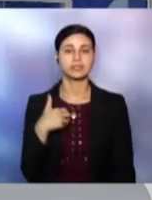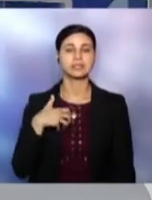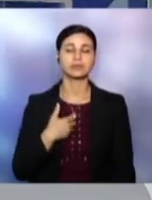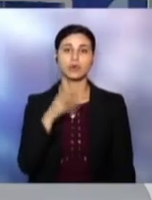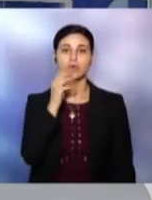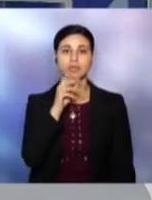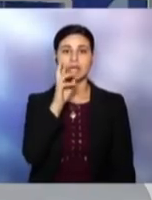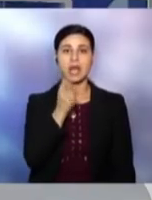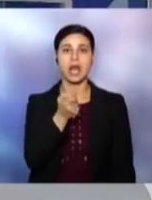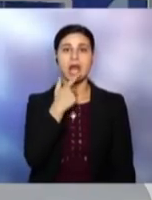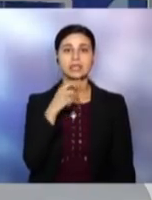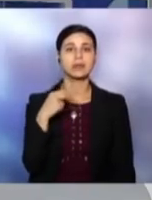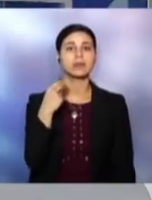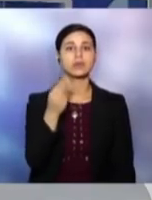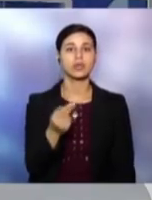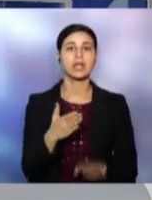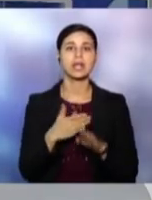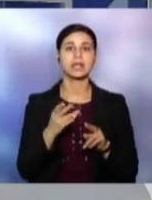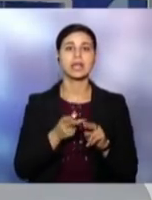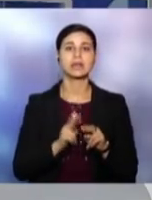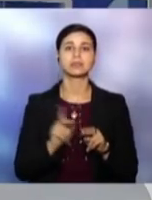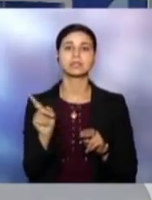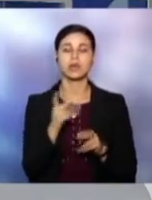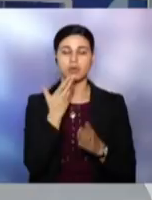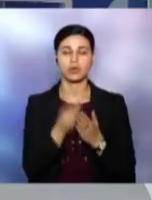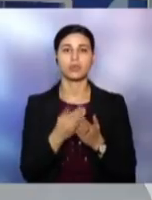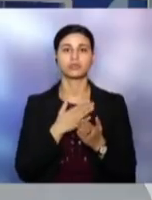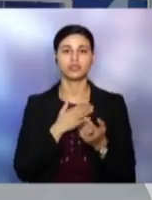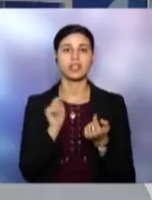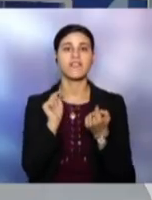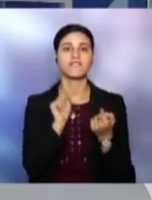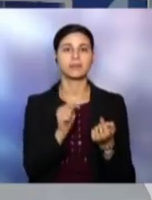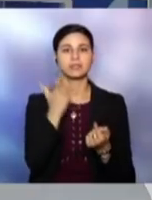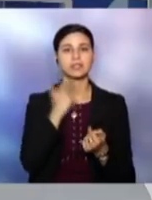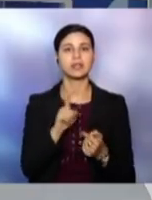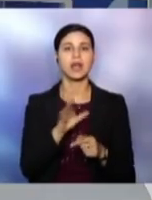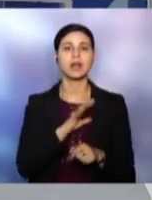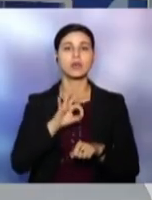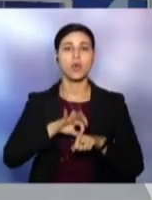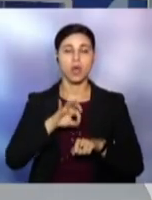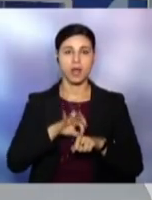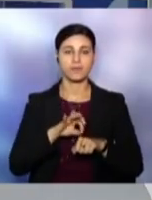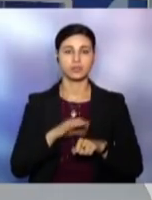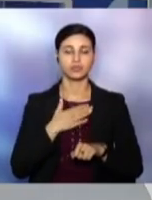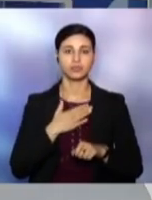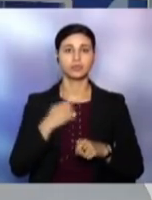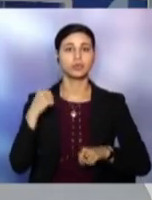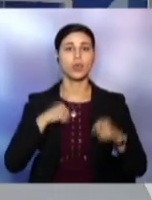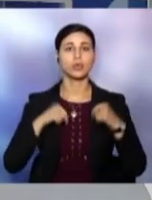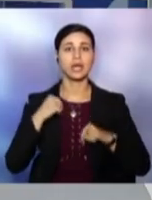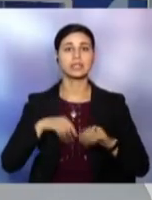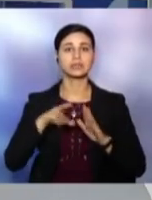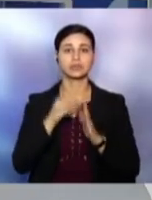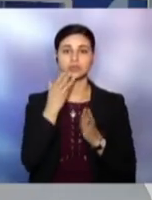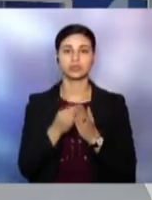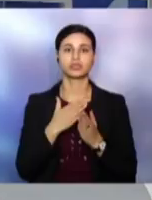ჩვენ ნიშნავთ ანტიბიოტიკს, გარდა იმისა, რომ ჩვენ ვებრძვით იმ ბაქტერიას, რომელიც ჩვენს ორგანიზმში შემოიჭრა, რეალურად